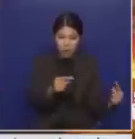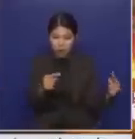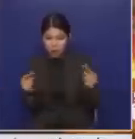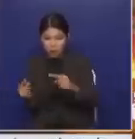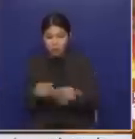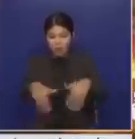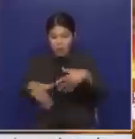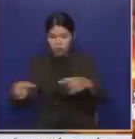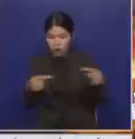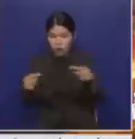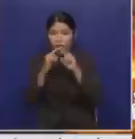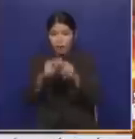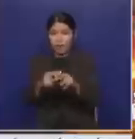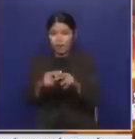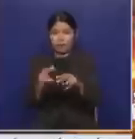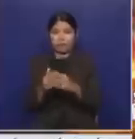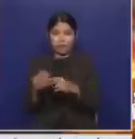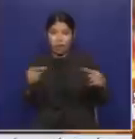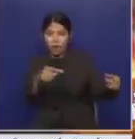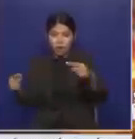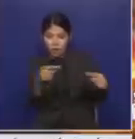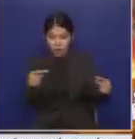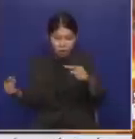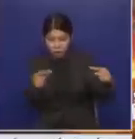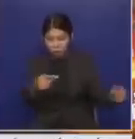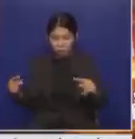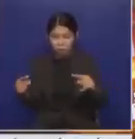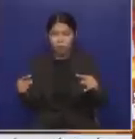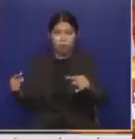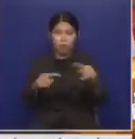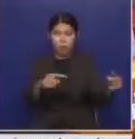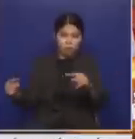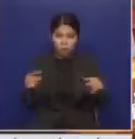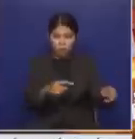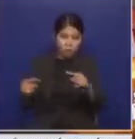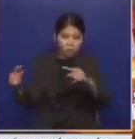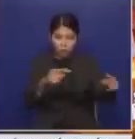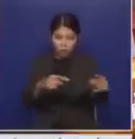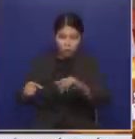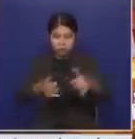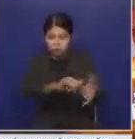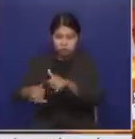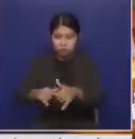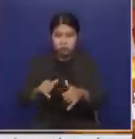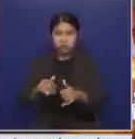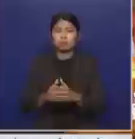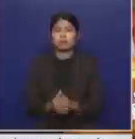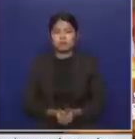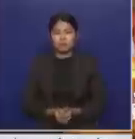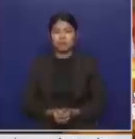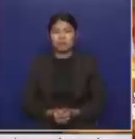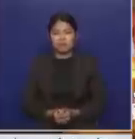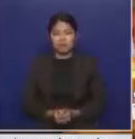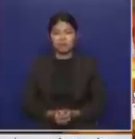สร้างเงื่อนไขความขัดแย้งที่นำไปสู่การปะทะปะทุ slideต่อกันในหมู่ประชาชนในที่สุด